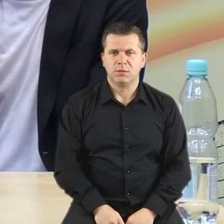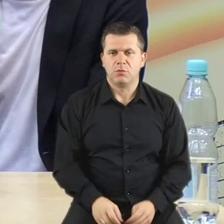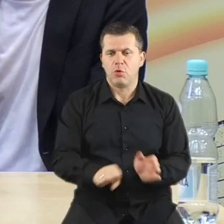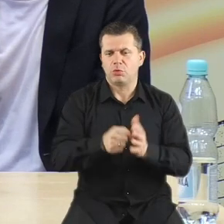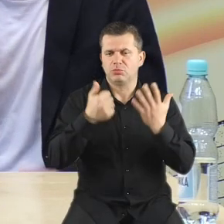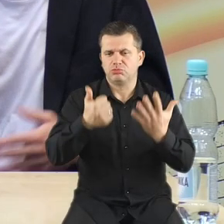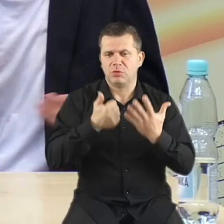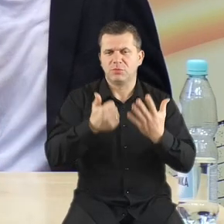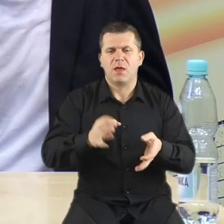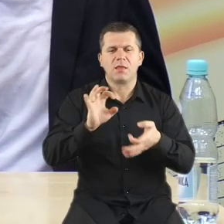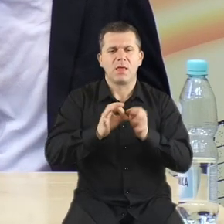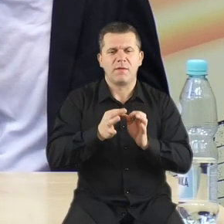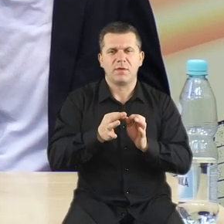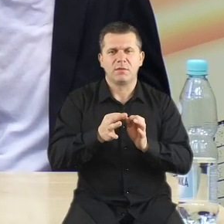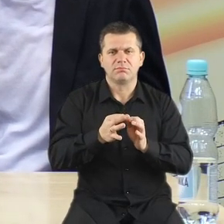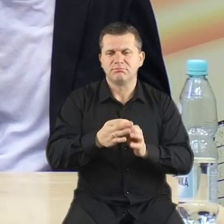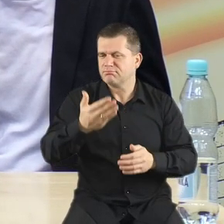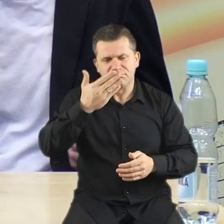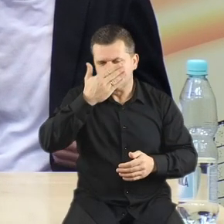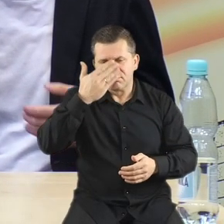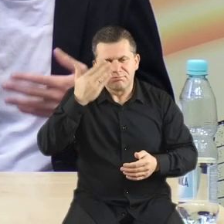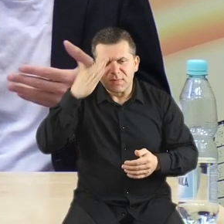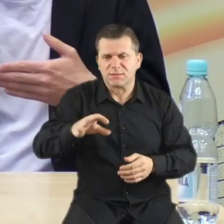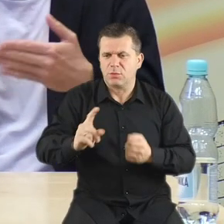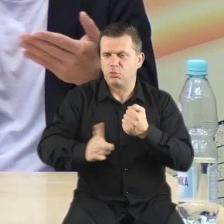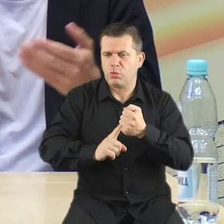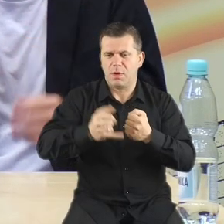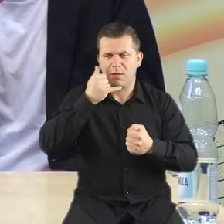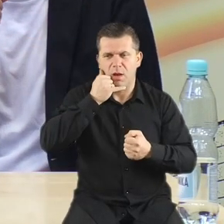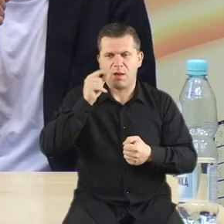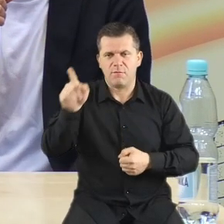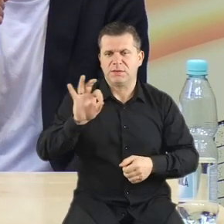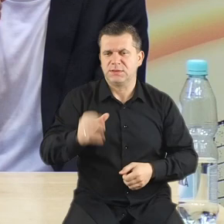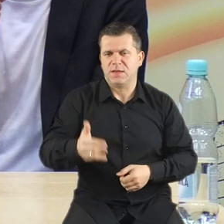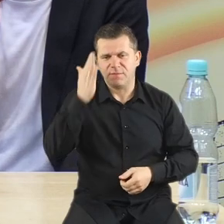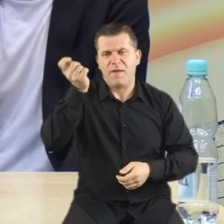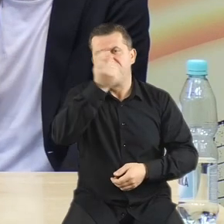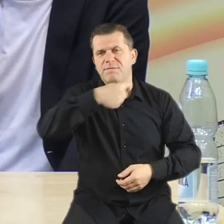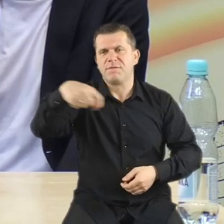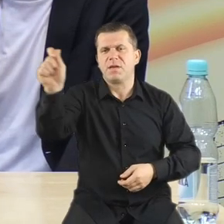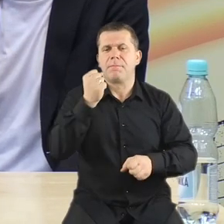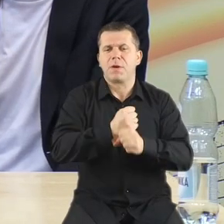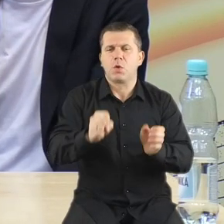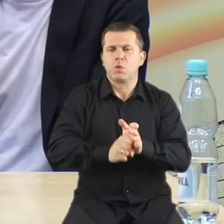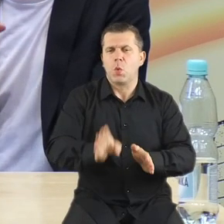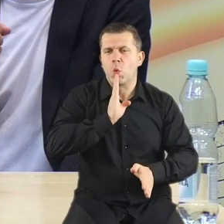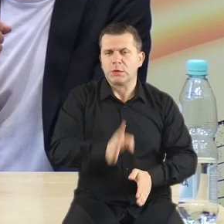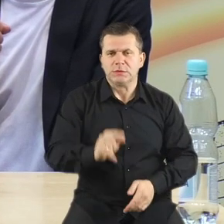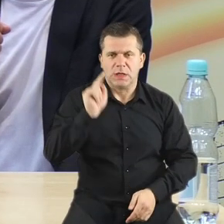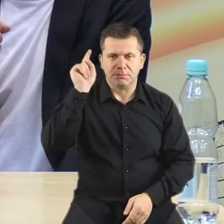Od 6 lat nawet nie zna jego numeru telefonu. Wiedziała tylko, że wyjechał do pracy gdzieś do Stanów Zjednoczonych.